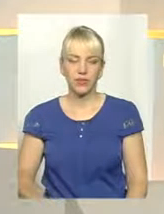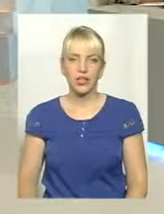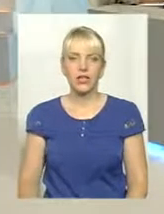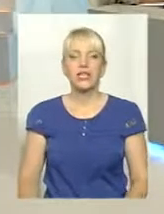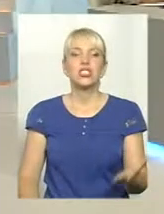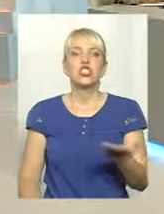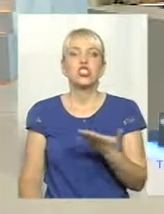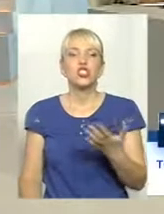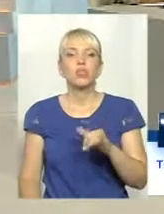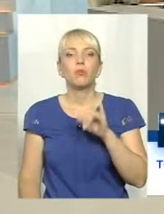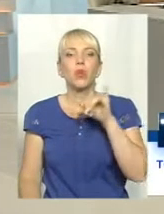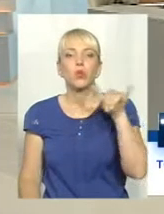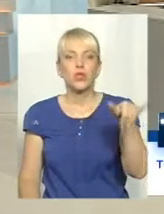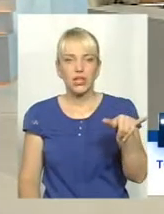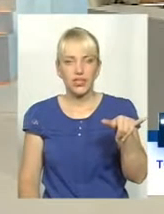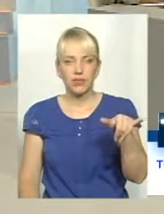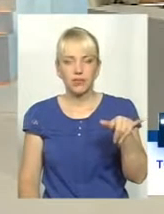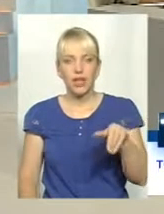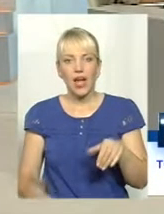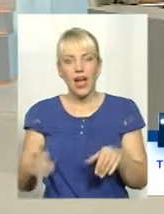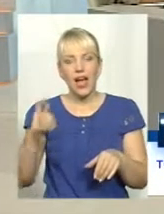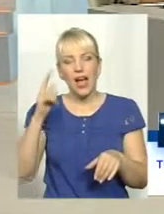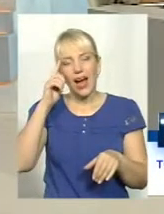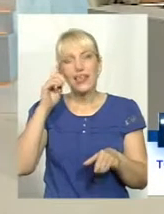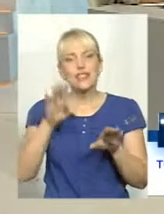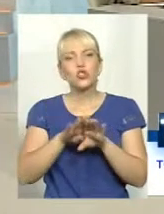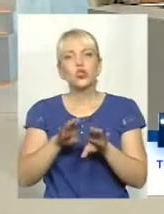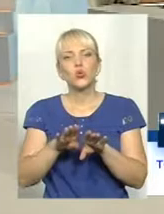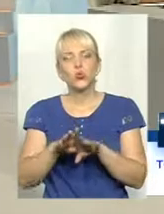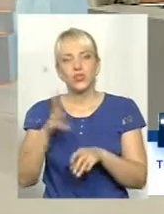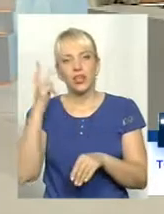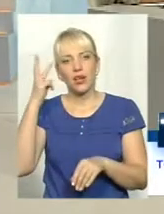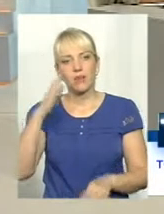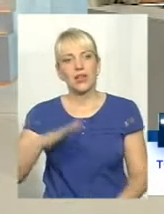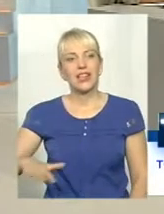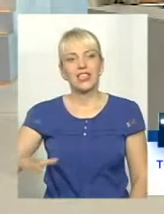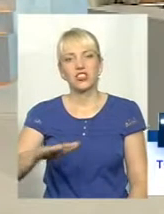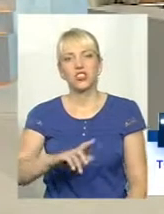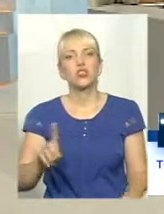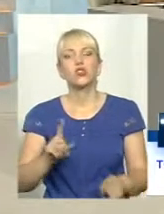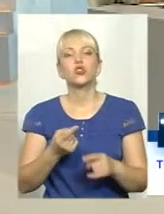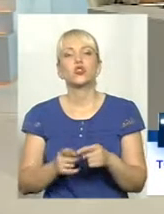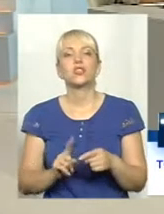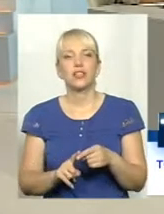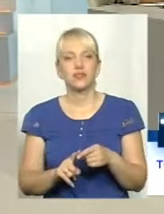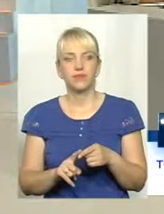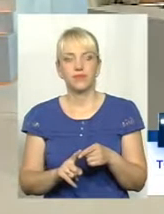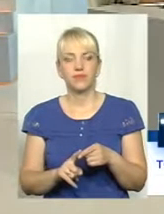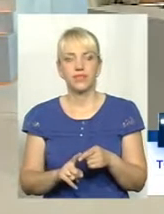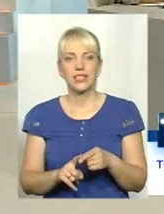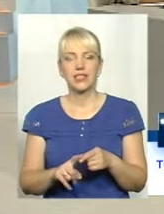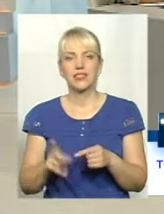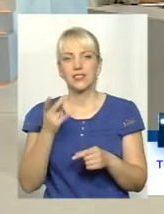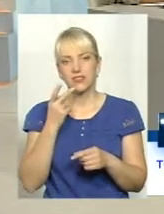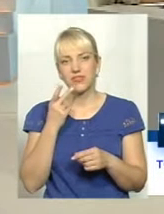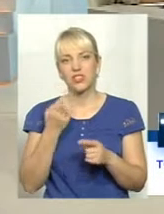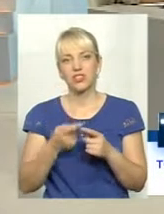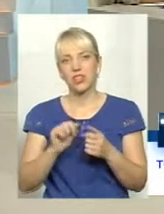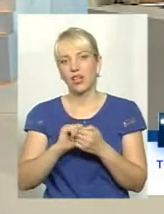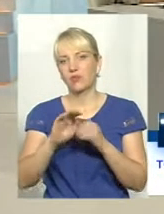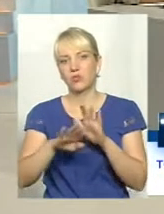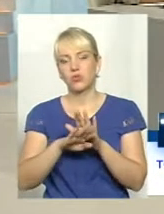із колегами, друзями в силу певних життєвих обставин і своєї роботи спілкуєтеся з